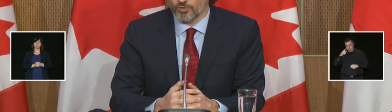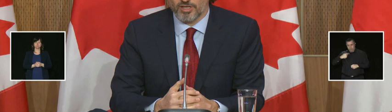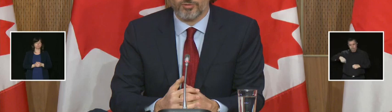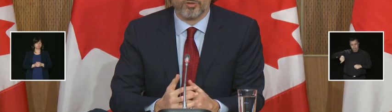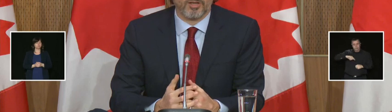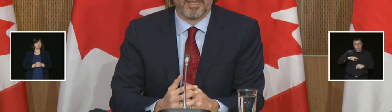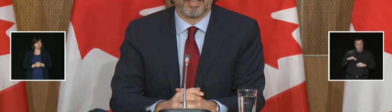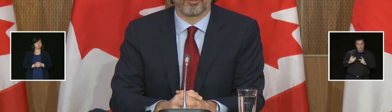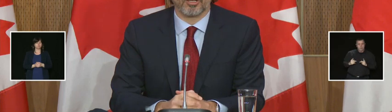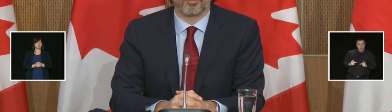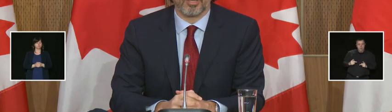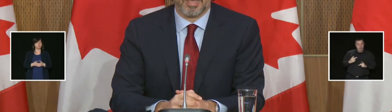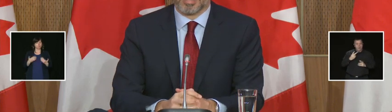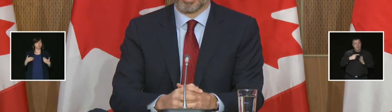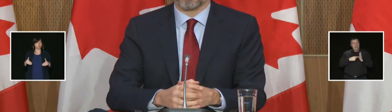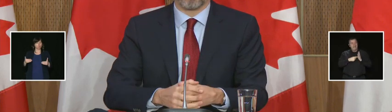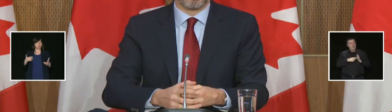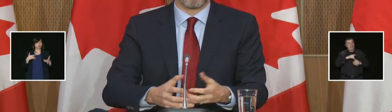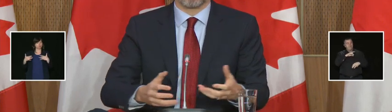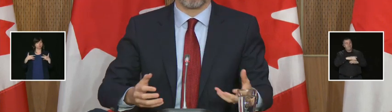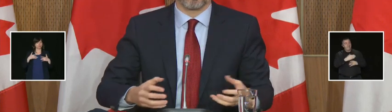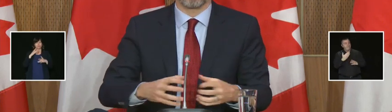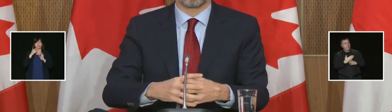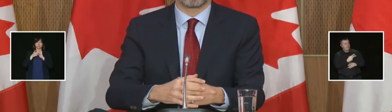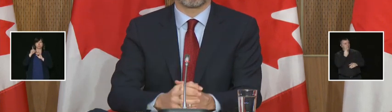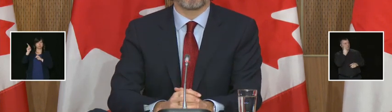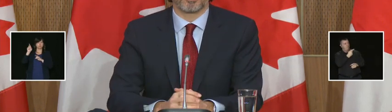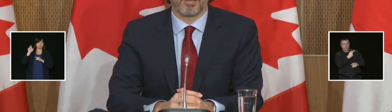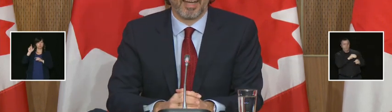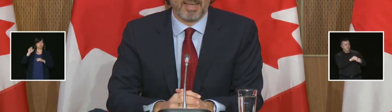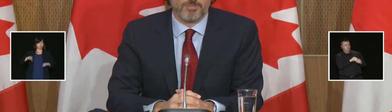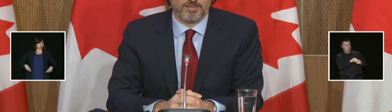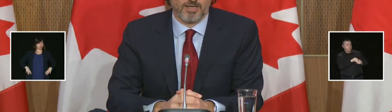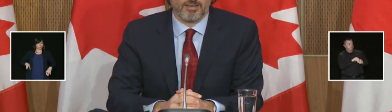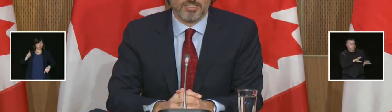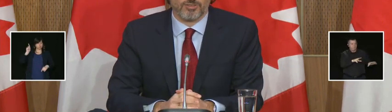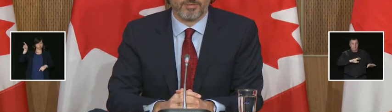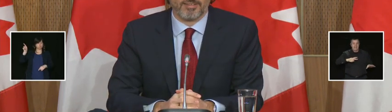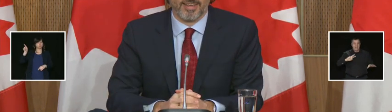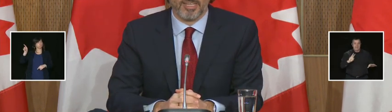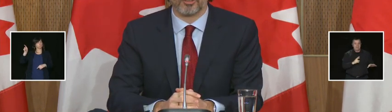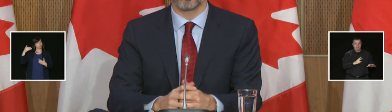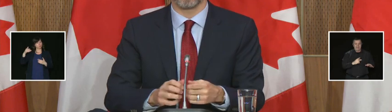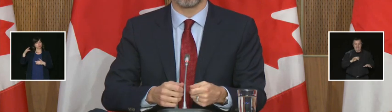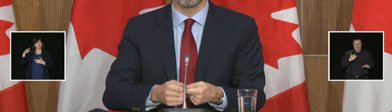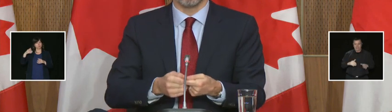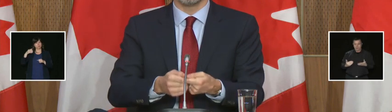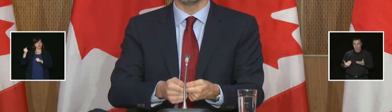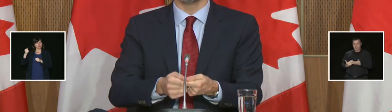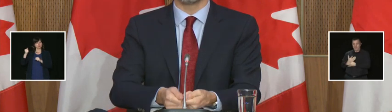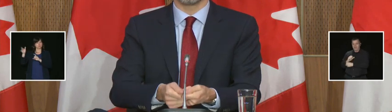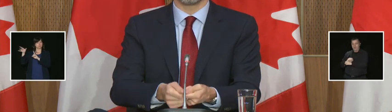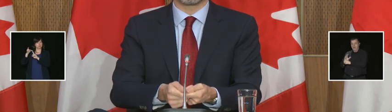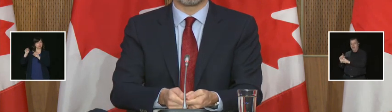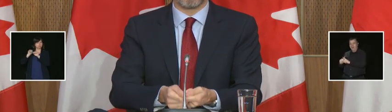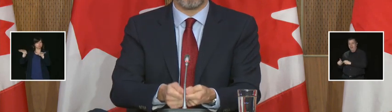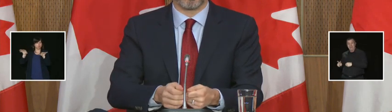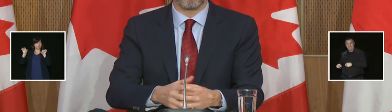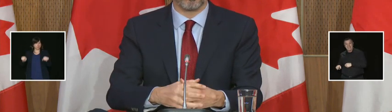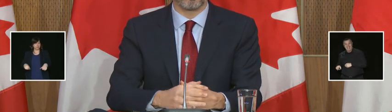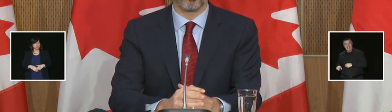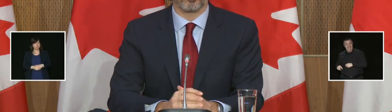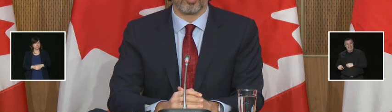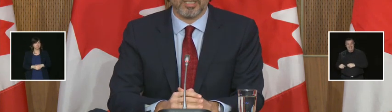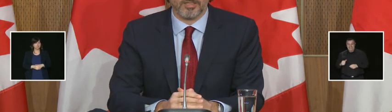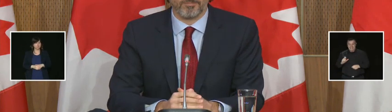on a vu comme un terre-neuve à quel point ça peut se propager maintenant rapidement avec ces nouvelles variantes donc nous devons être prêts